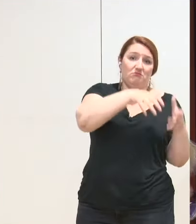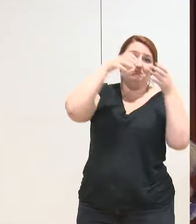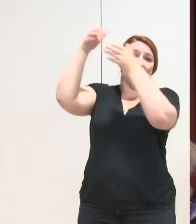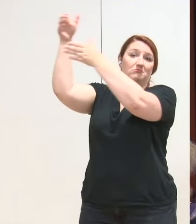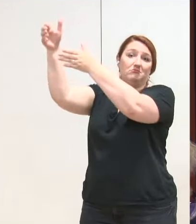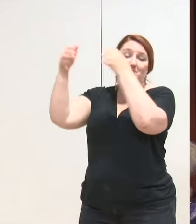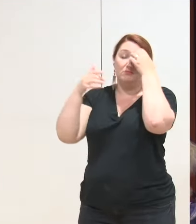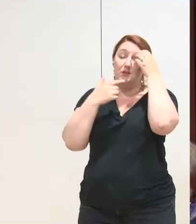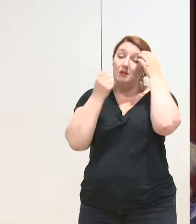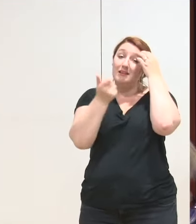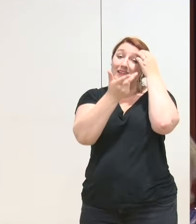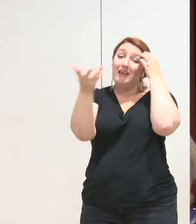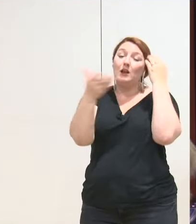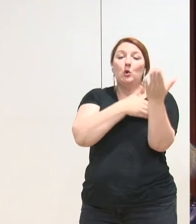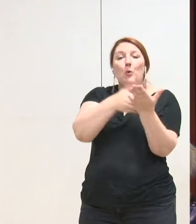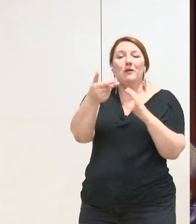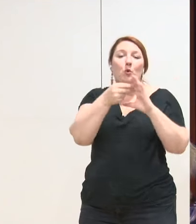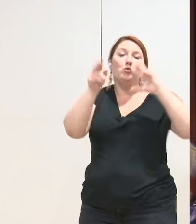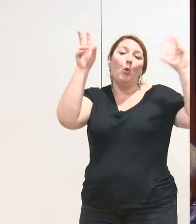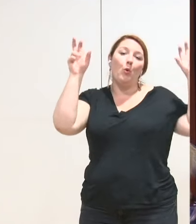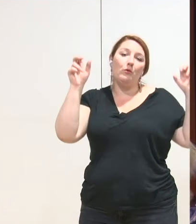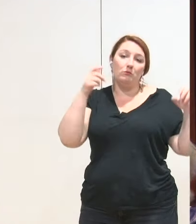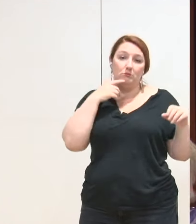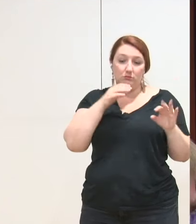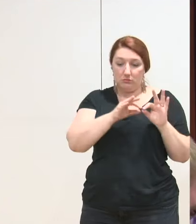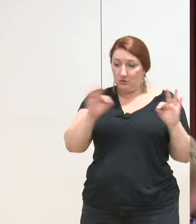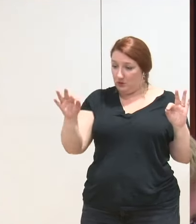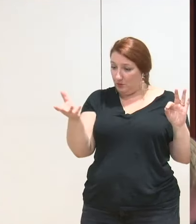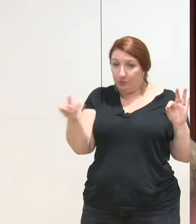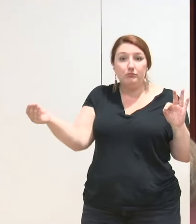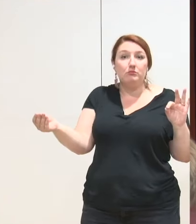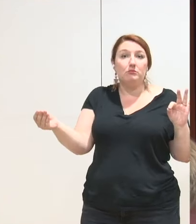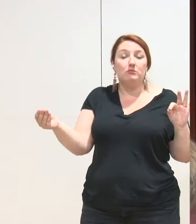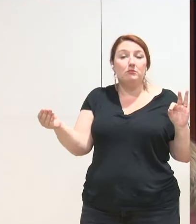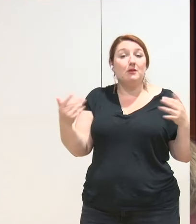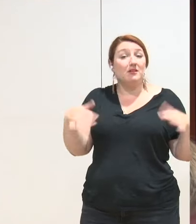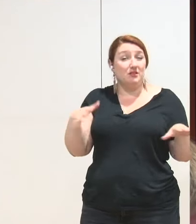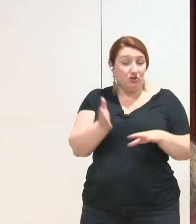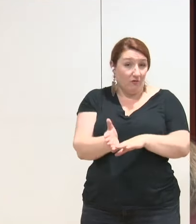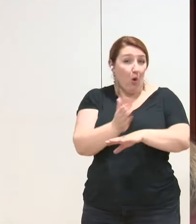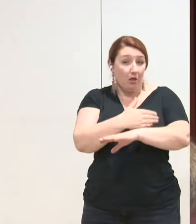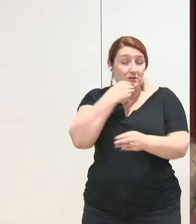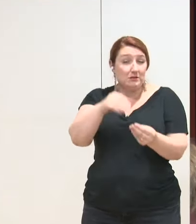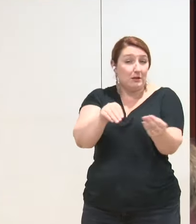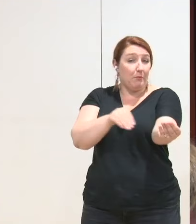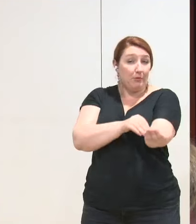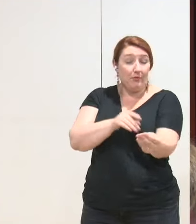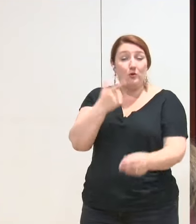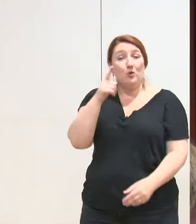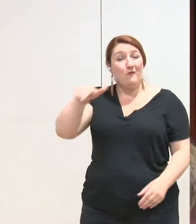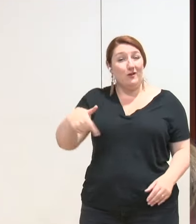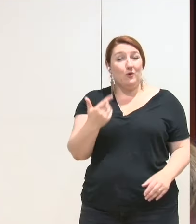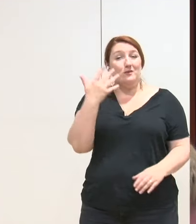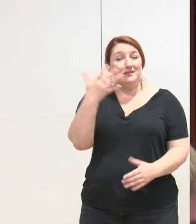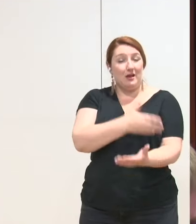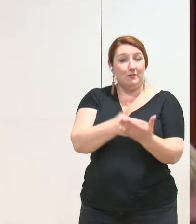millions d'euros si vous me permettez cette expression vont disparaître de la ligne vous avez d'ailleurs anticipé en retirant 2 millions et demi d'euros